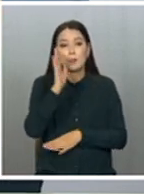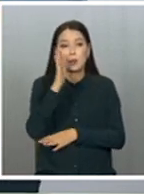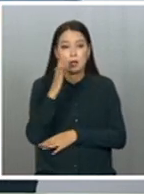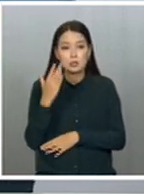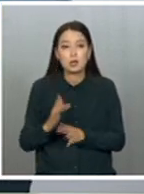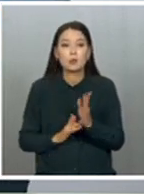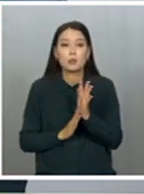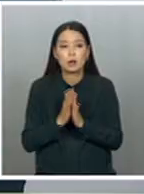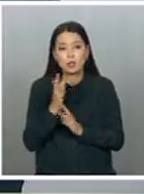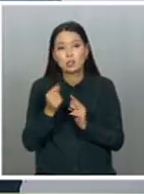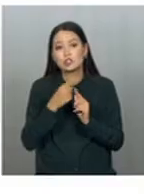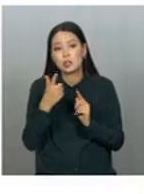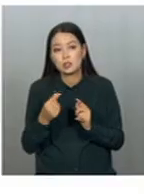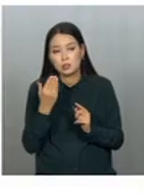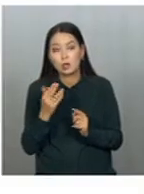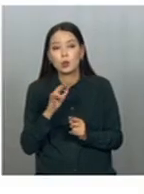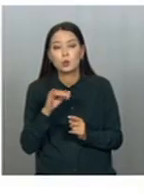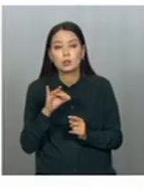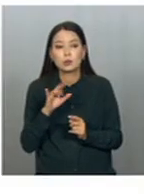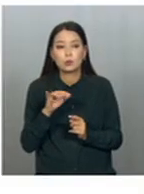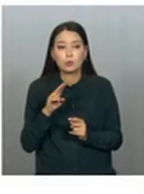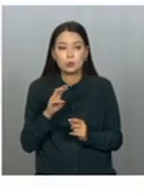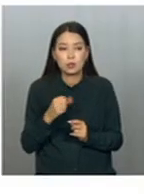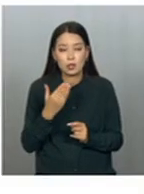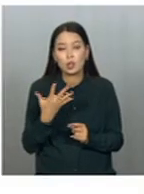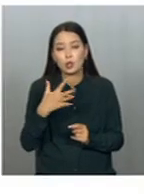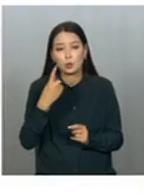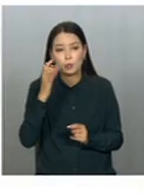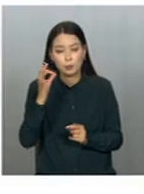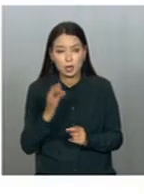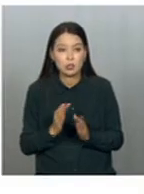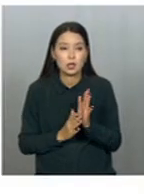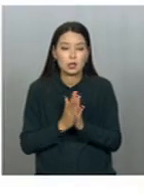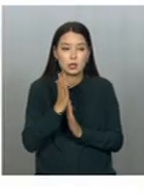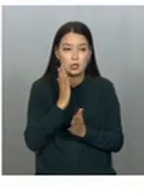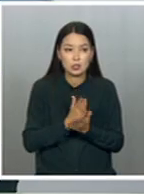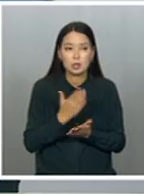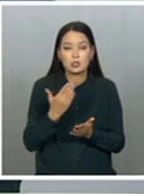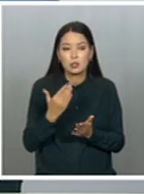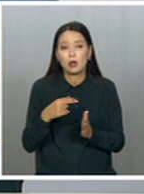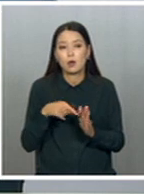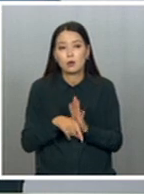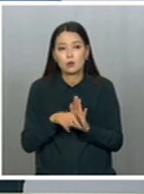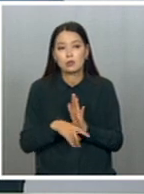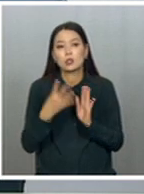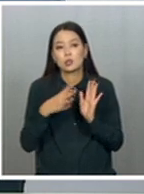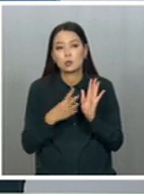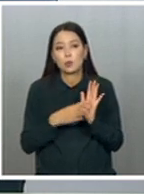жас жапырағында кутикулалық транспирация 51% жүретін болса, ал саңылаулық транспирация